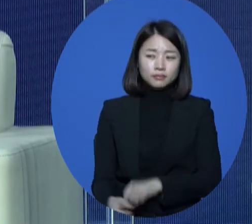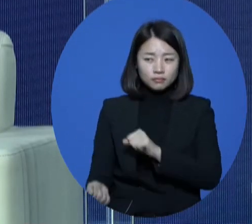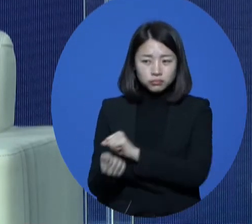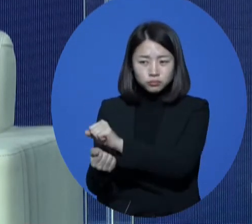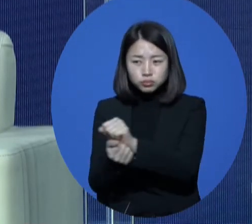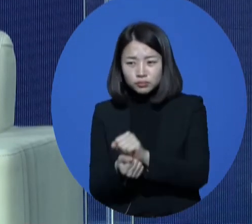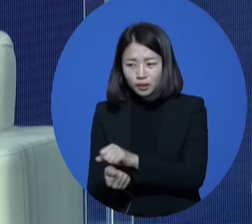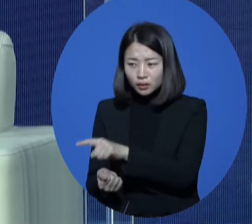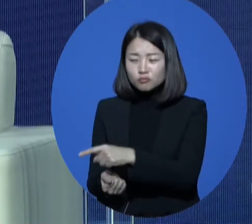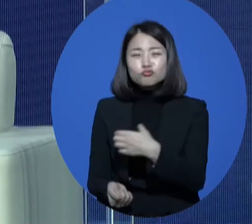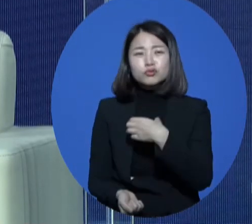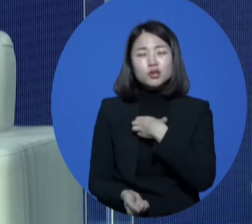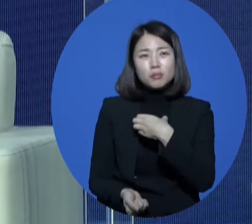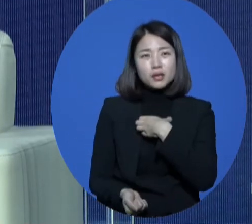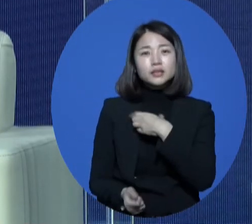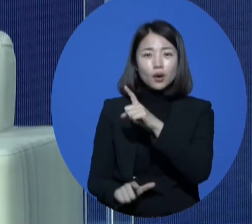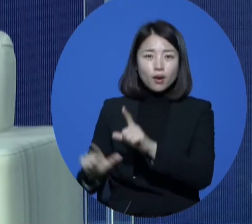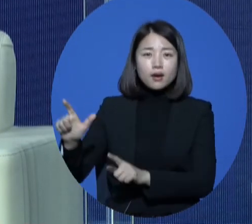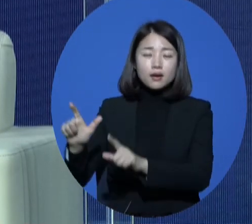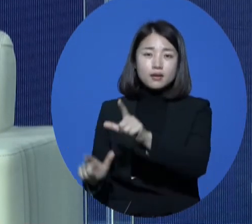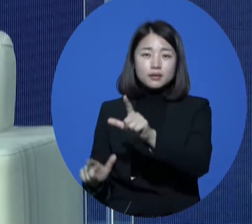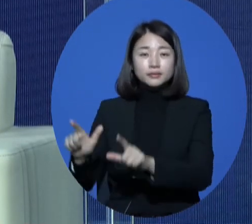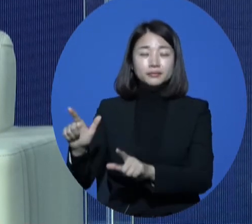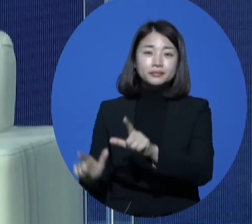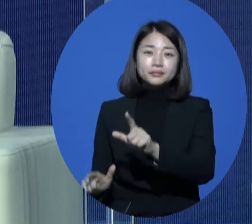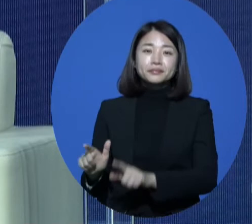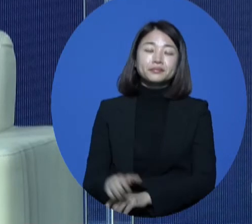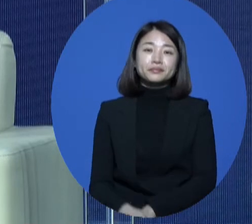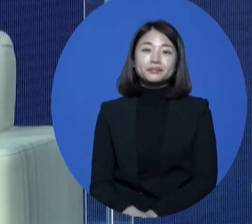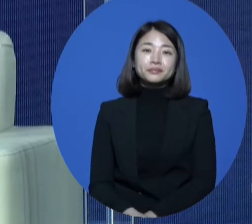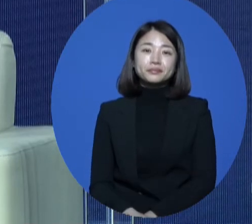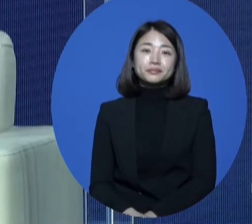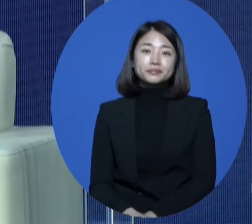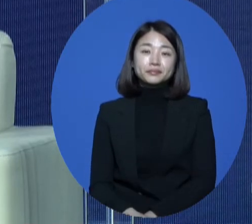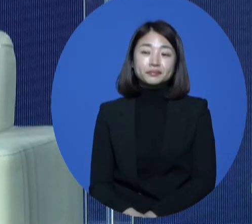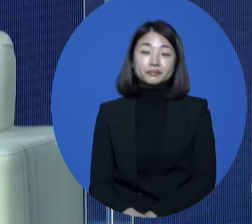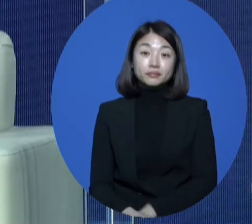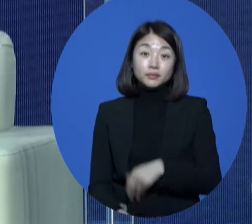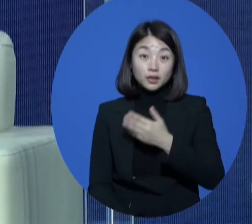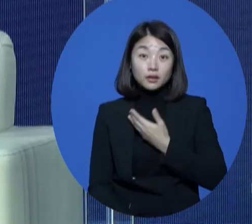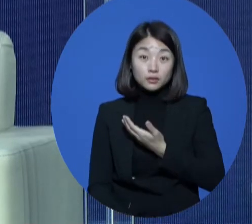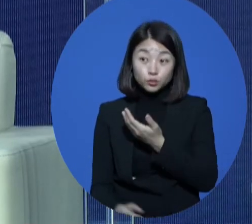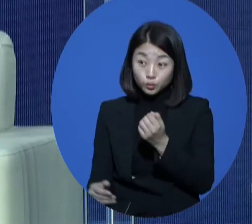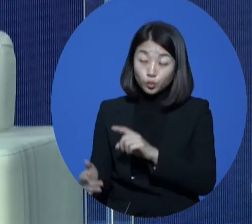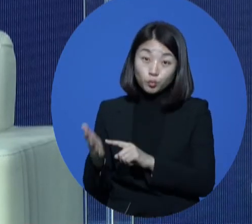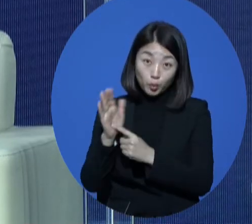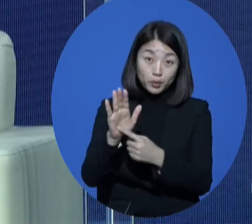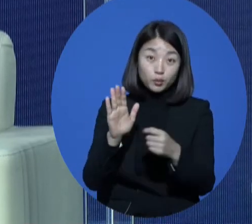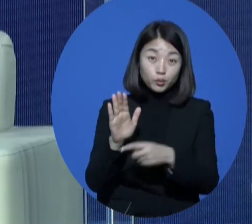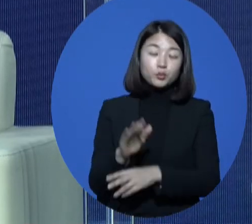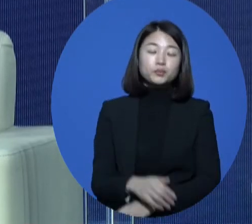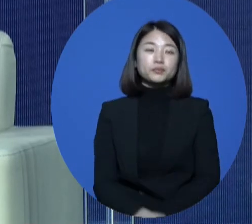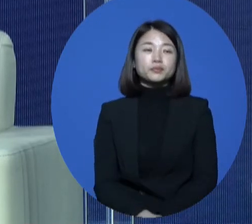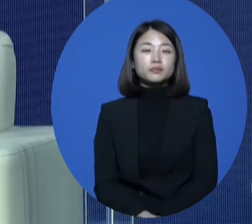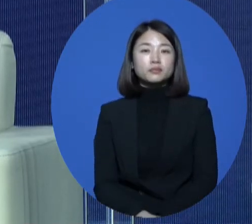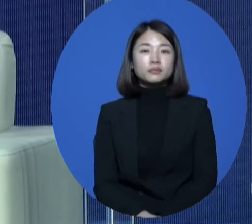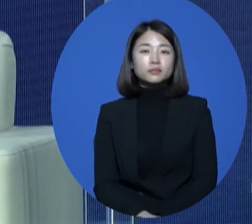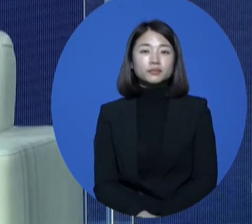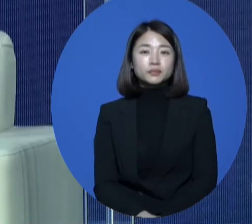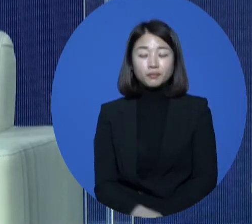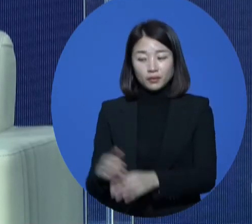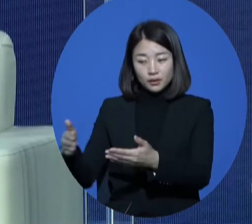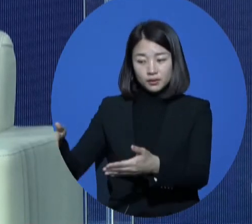감염의 취약점이 더 있었다라는 것을 발표를 통해서 알 수 있었고요. 그러나 이제 시설